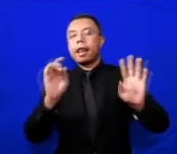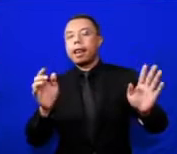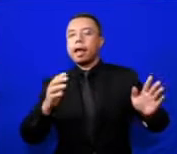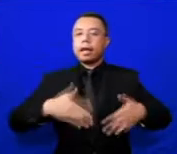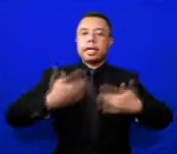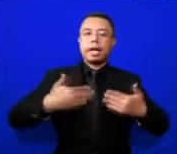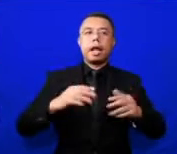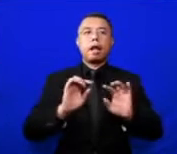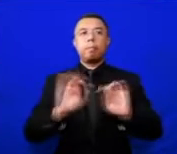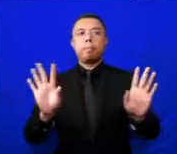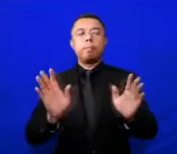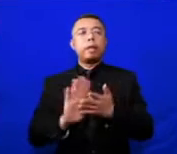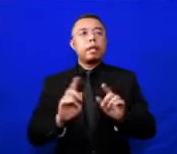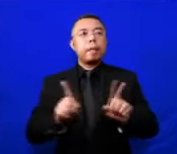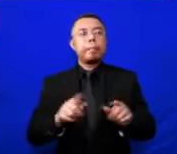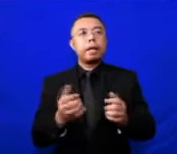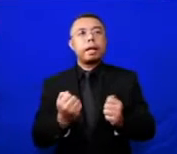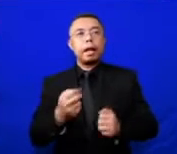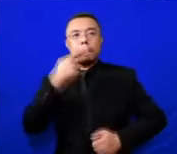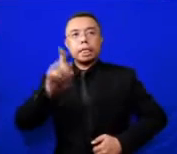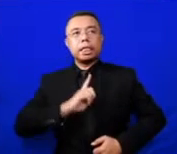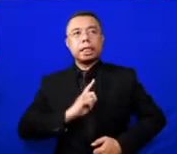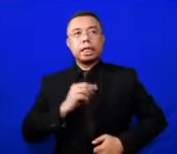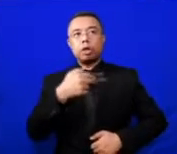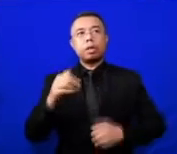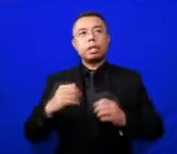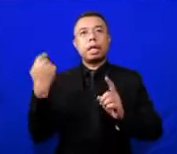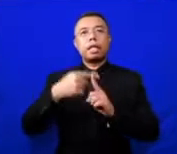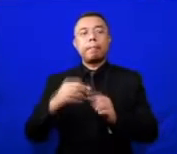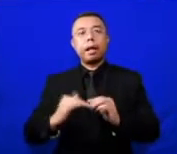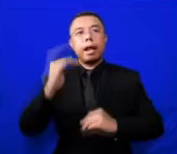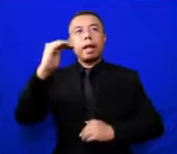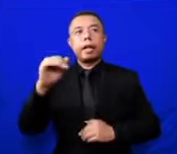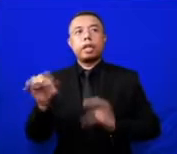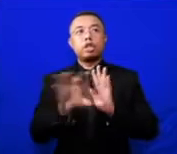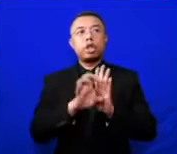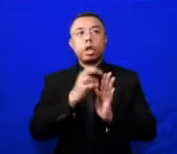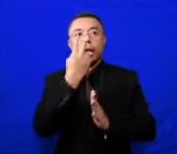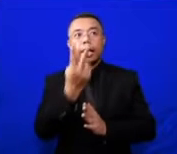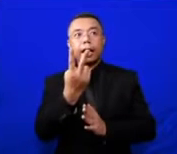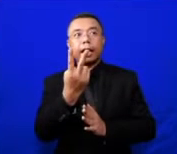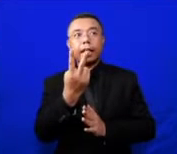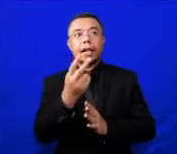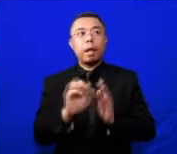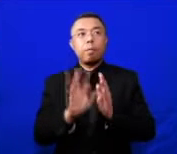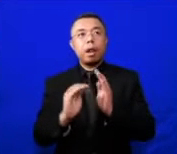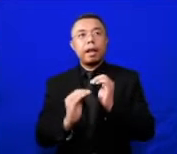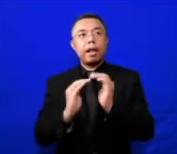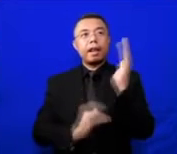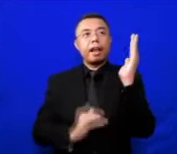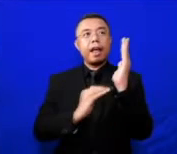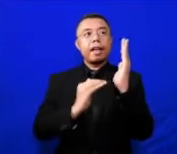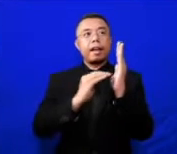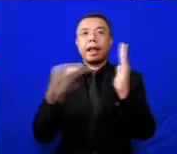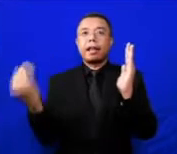lah yang menarik itu sebenarnya dengan optimisme ini setan semakin tinggi itu kelihatan level of spending mereka udah mulai itu merambah ke